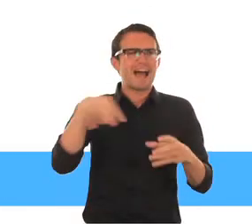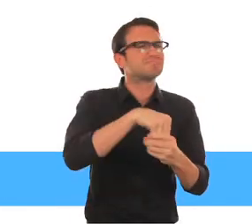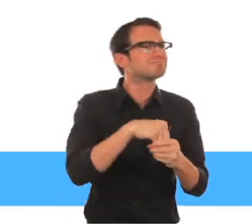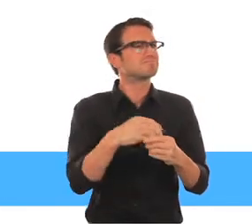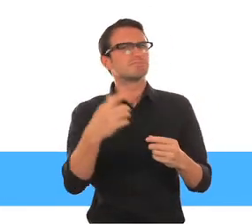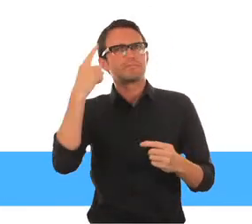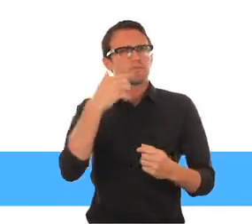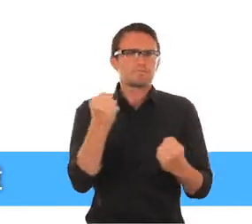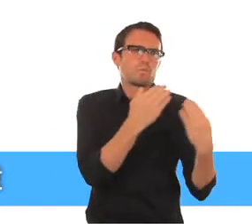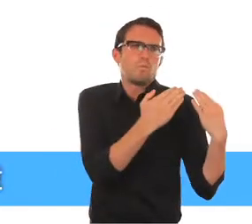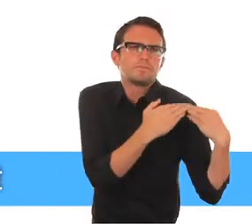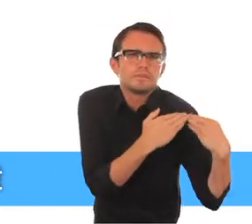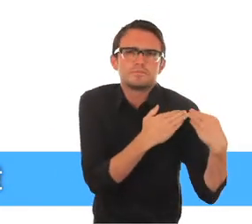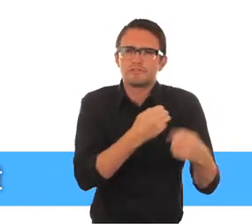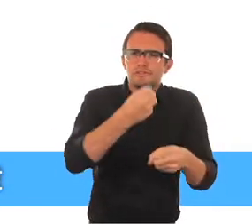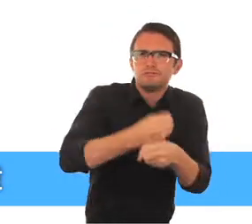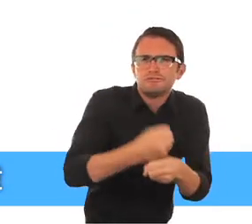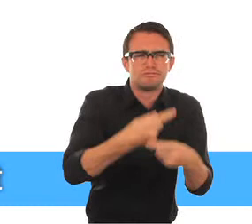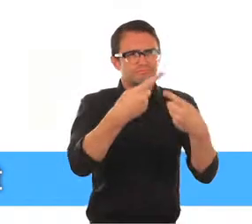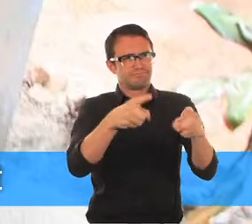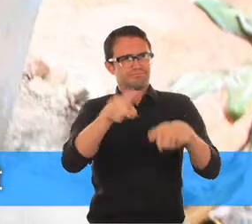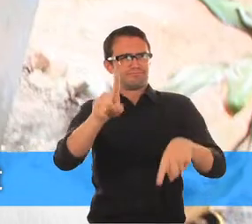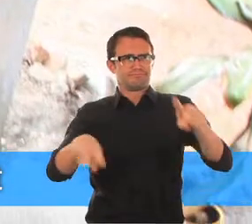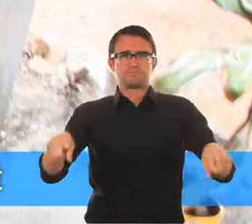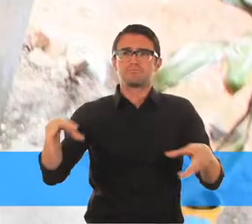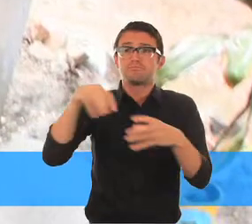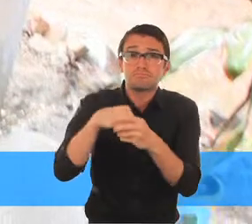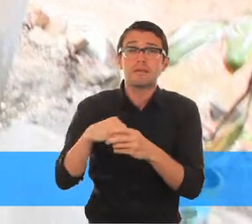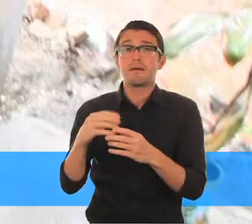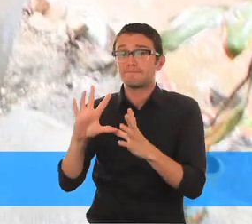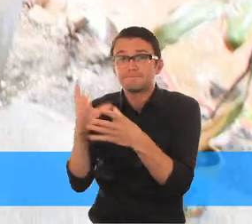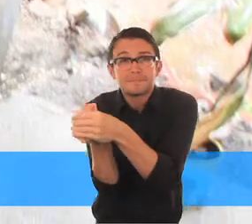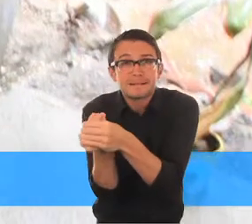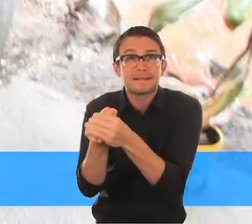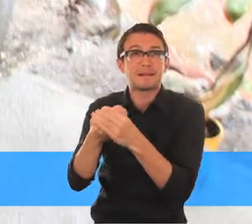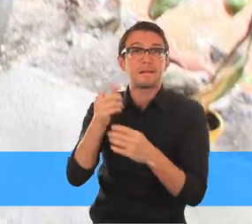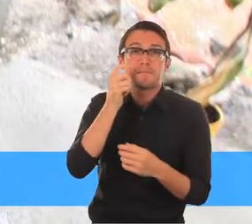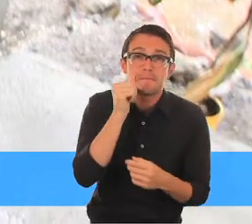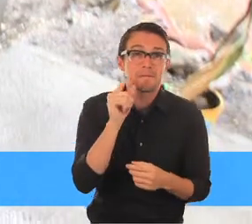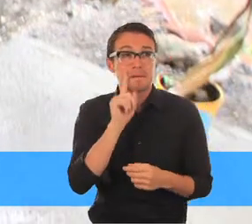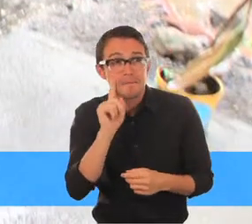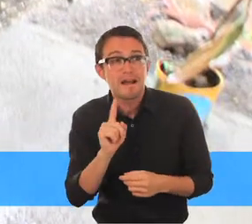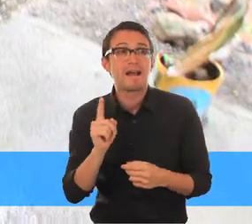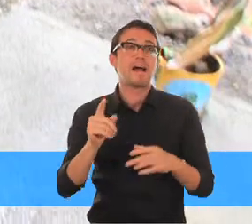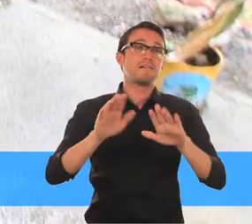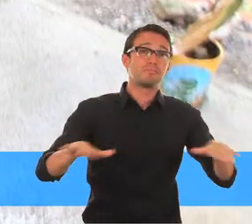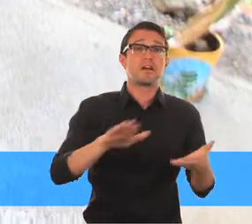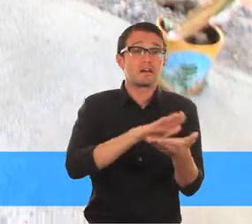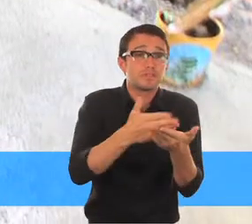des interprètes en langue de signes, de collaborer avec les parents et les aides et de garantir l'accessibilité physique des établissements.